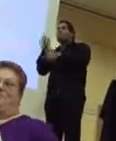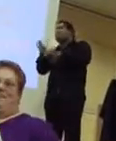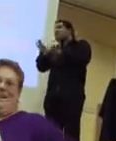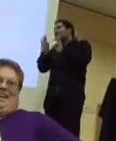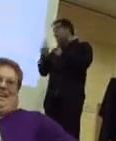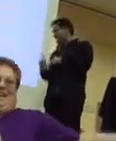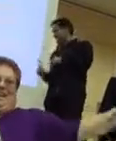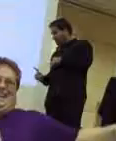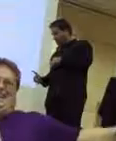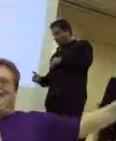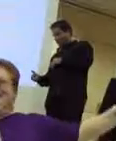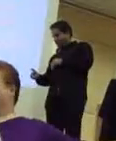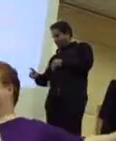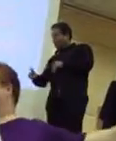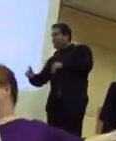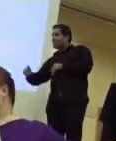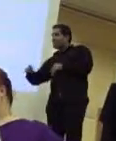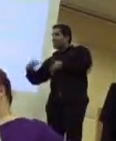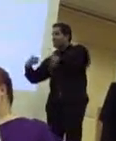πεταλούδα.